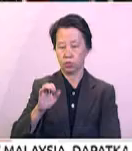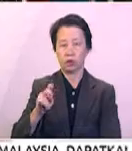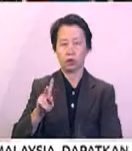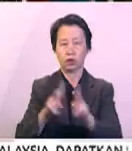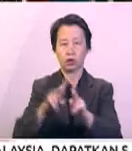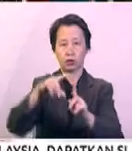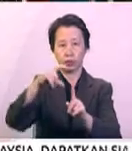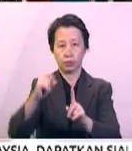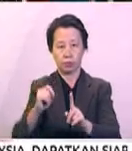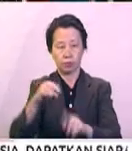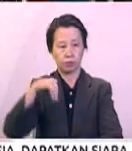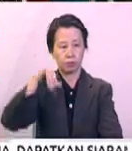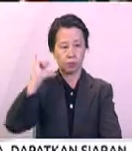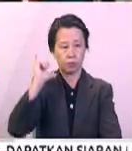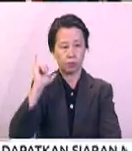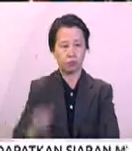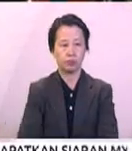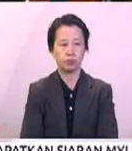Pandan